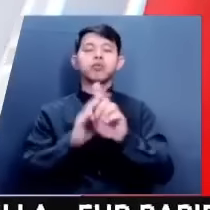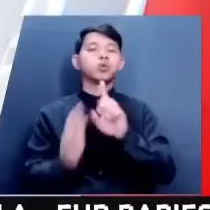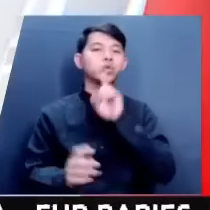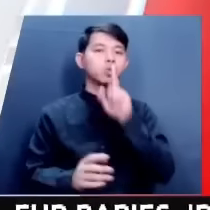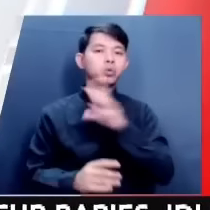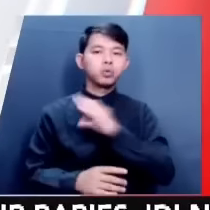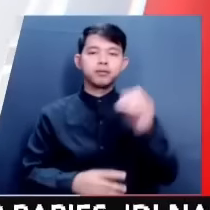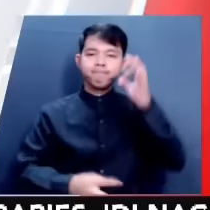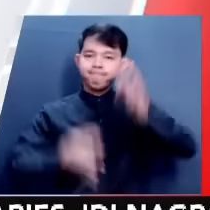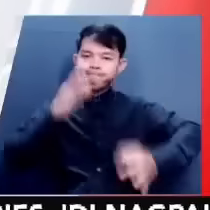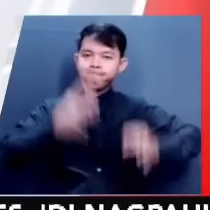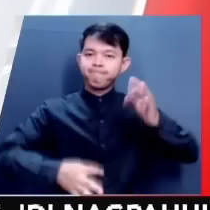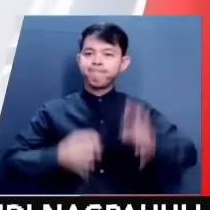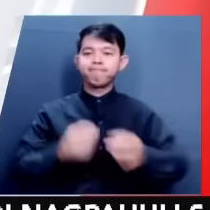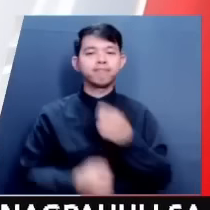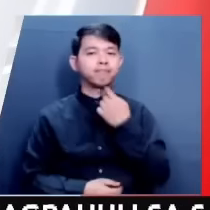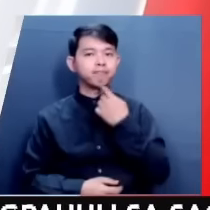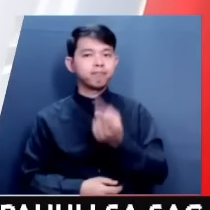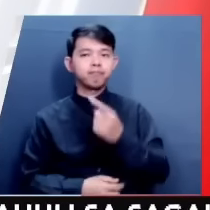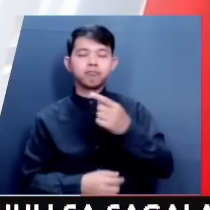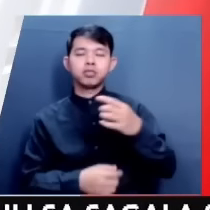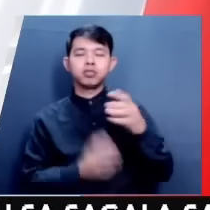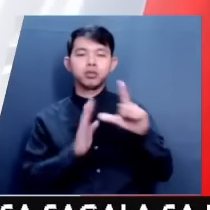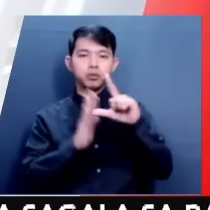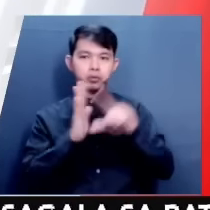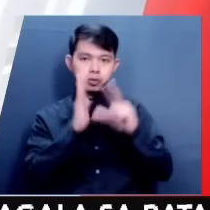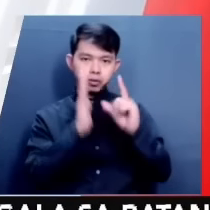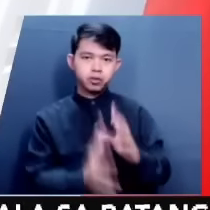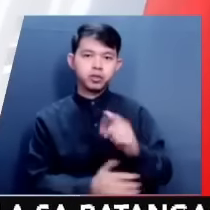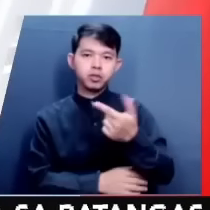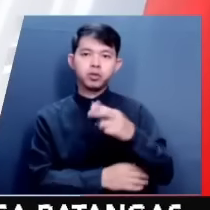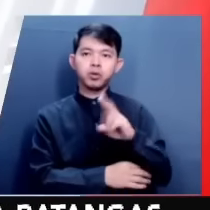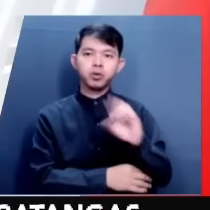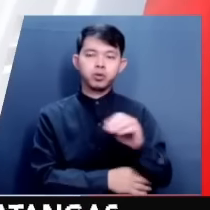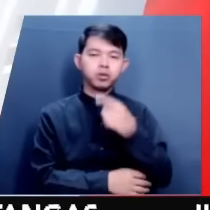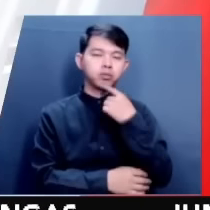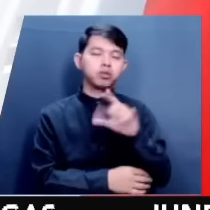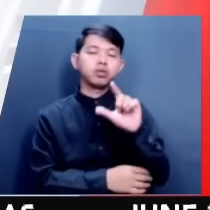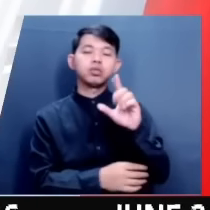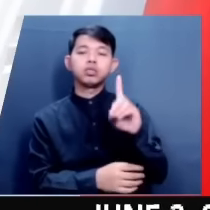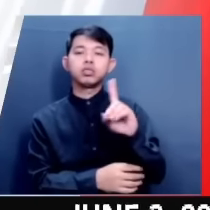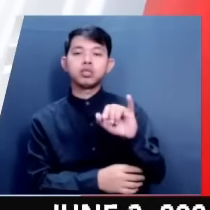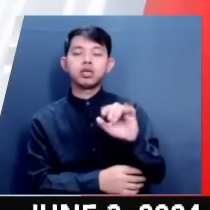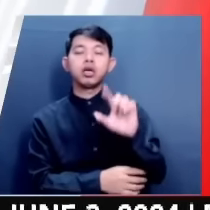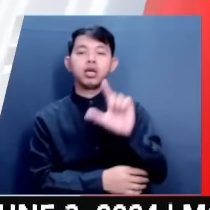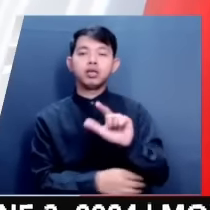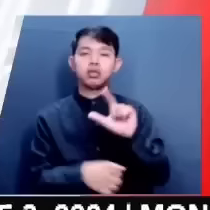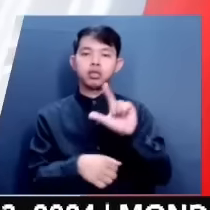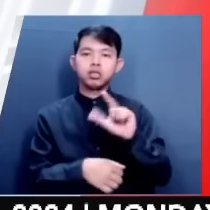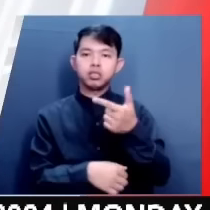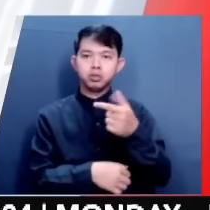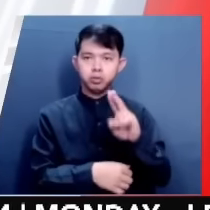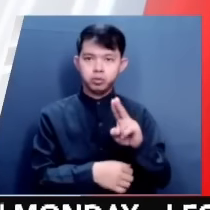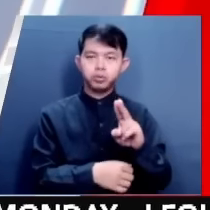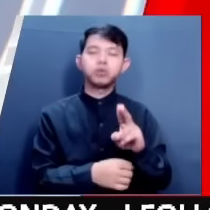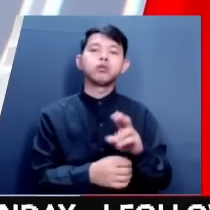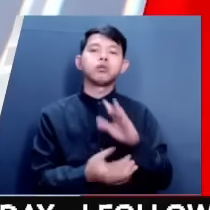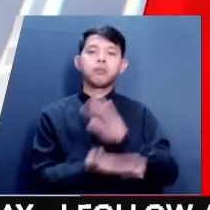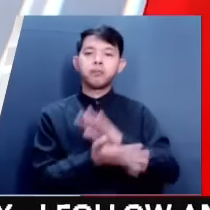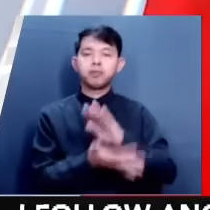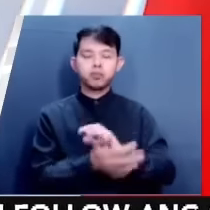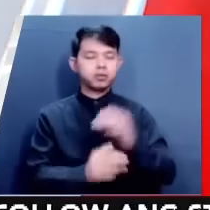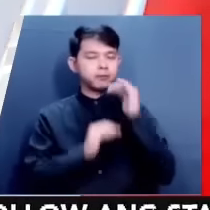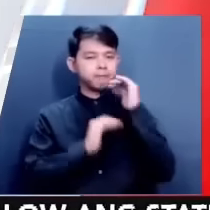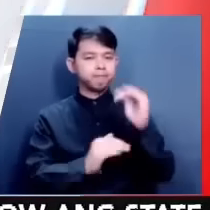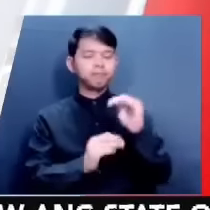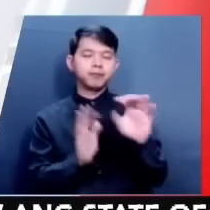pahayag ng abogado ni Guo, iginiit nitong limitado ang papel ng LGU sa pamamahala gaya ng pagbibigay ng business permits. Binigyan din